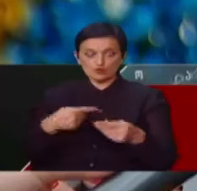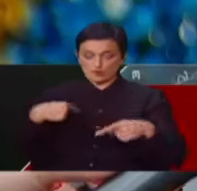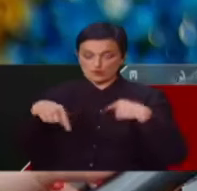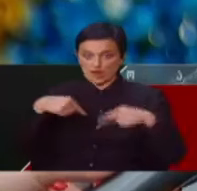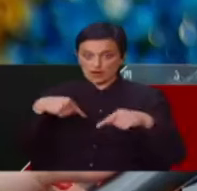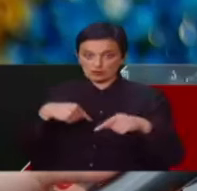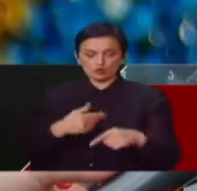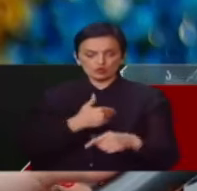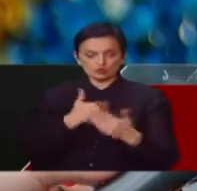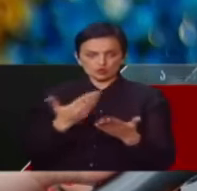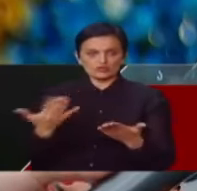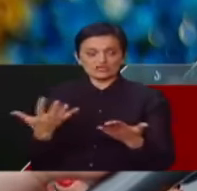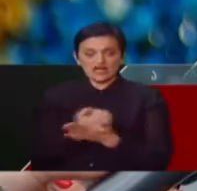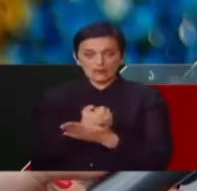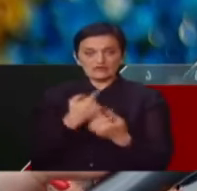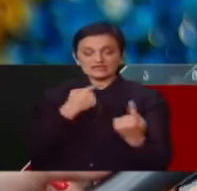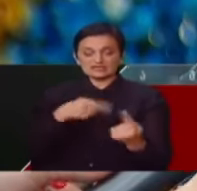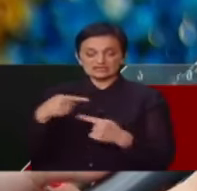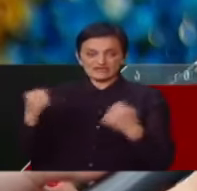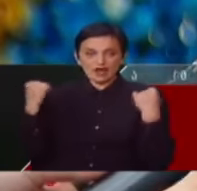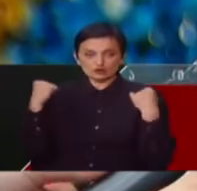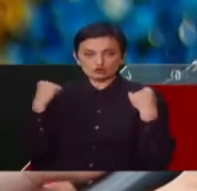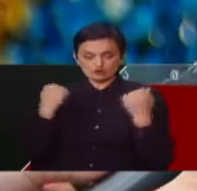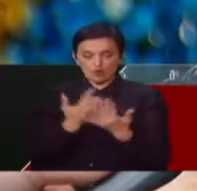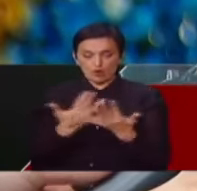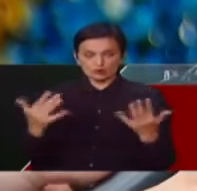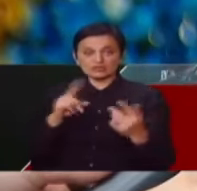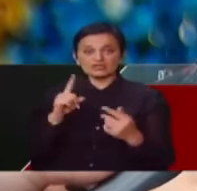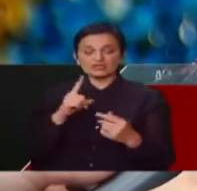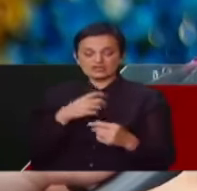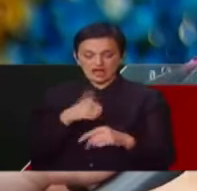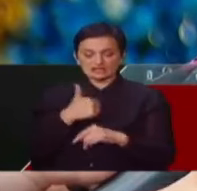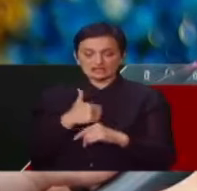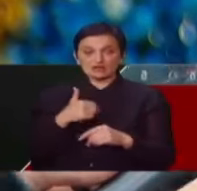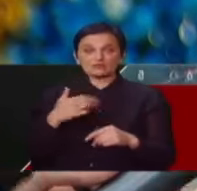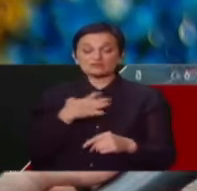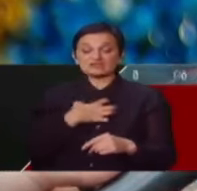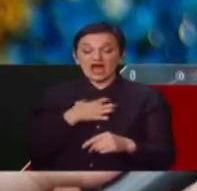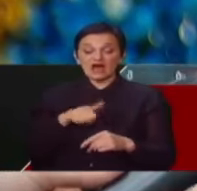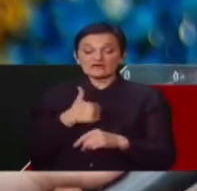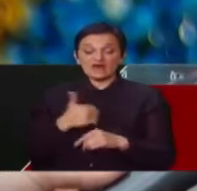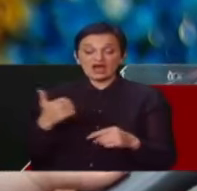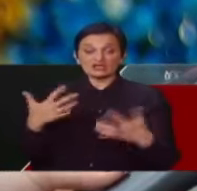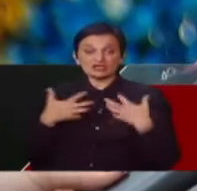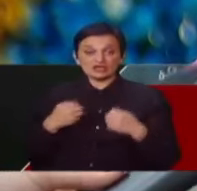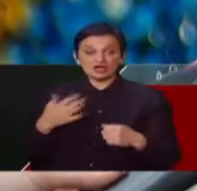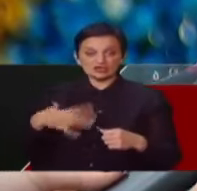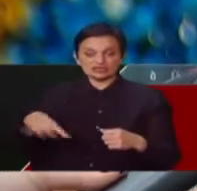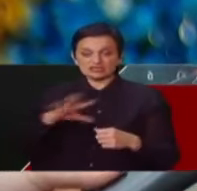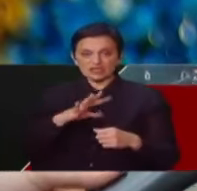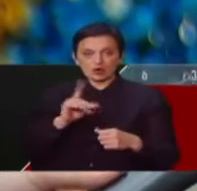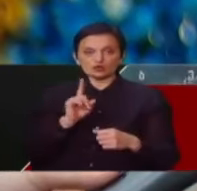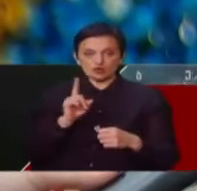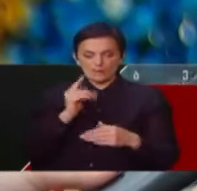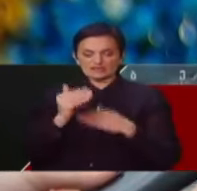ფეხბურთში. ვუსურვებთ გამარჯვებებს სხვა სპორტის სახეობებში და რასაკვირველია, მთავარი გამარჯვება, რასაც ვუსურვებთ საქართველოს, ეს არის,